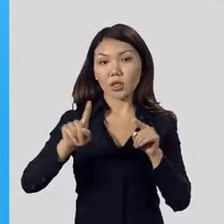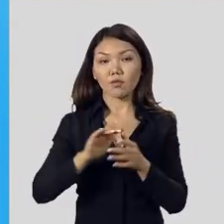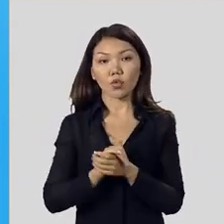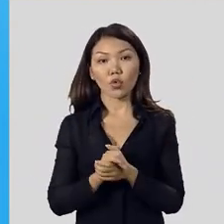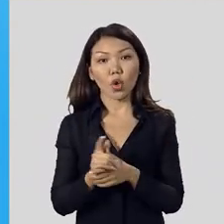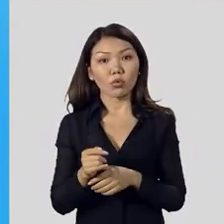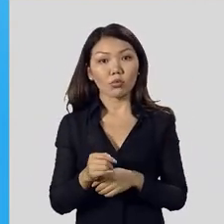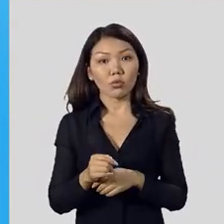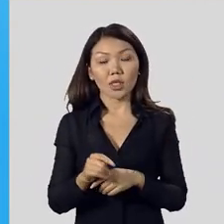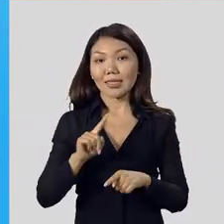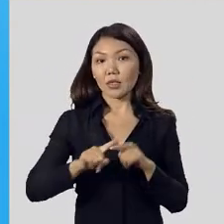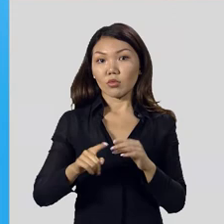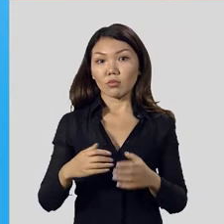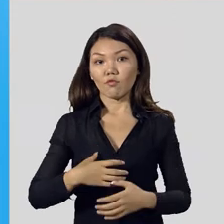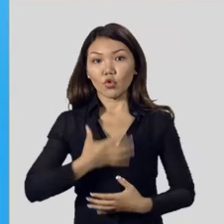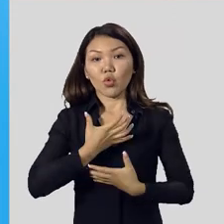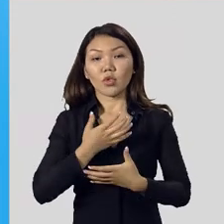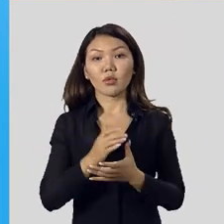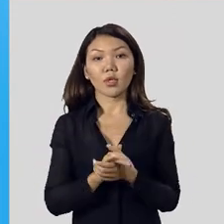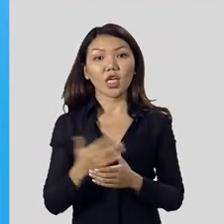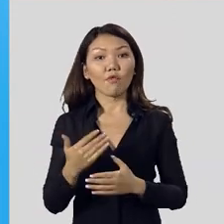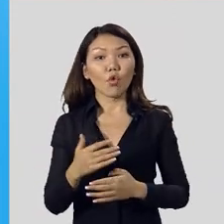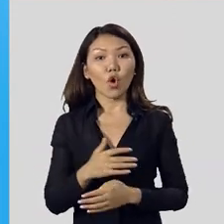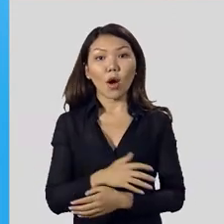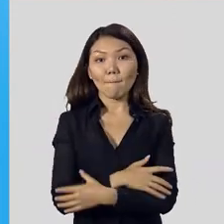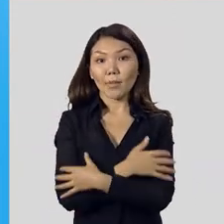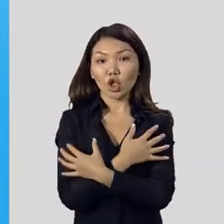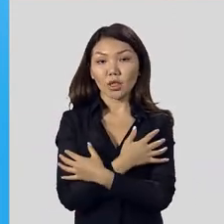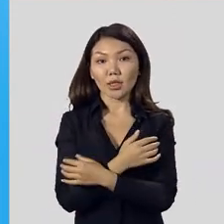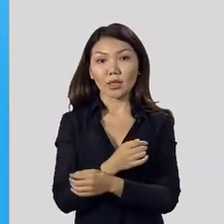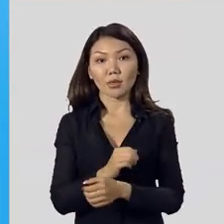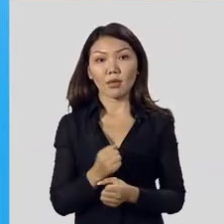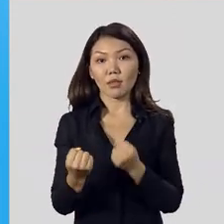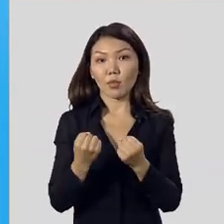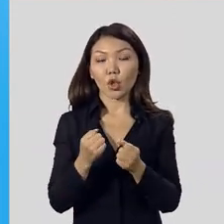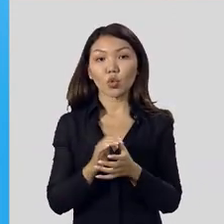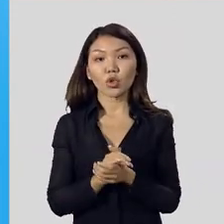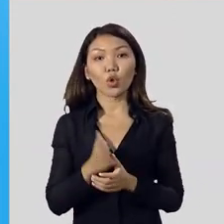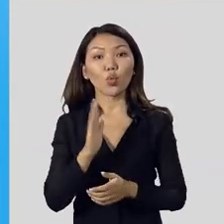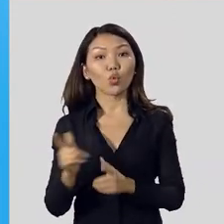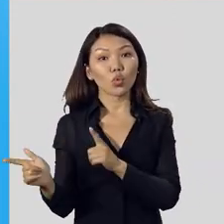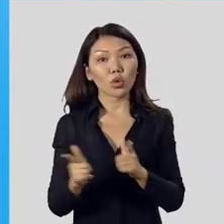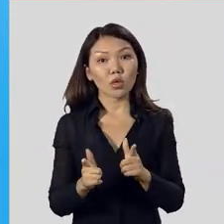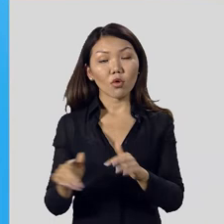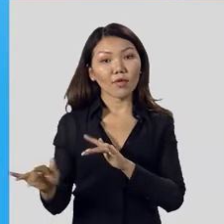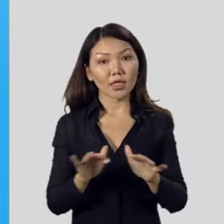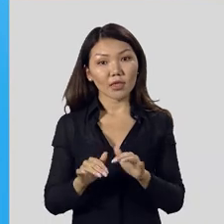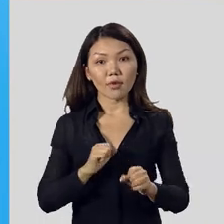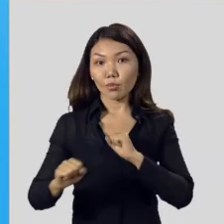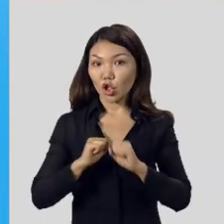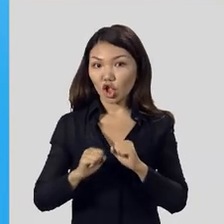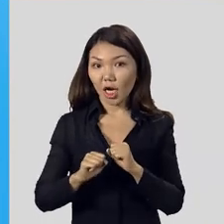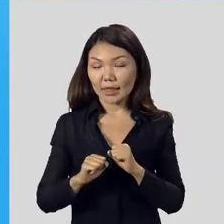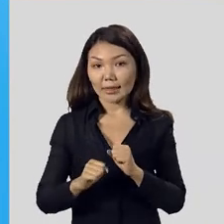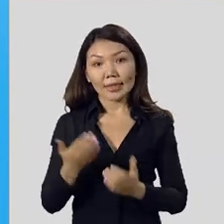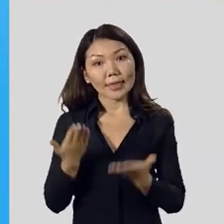он непроизвольно вздрогнет, его мышцы напрягутся, будут готовы действовать, бежать